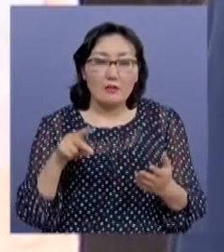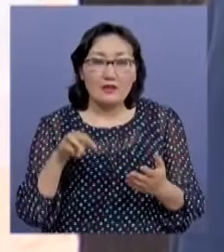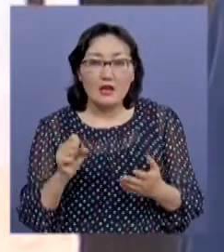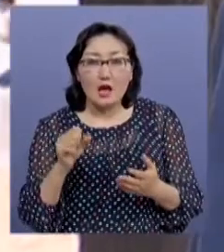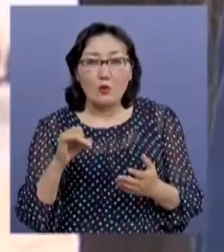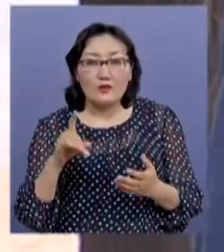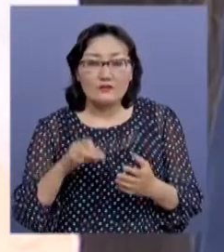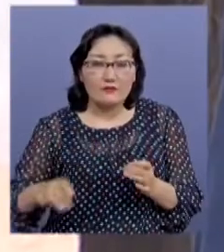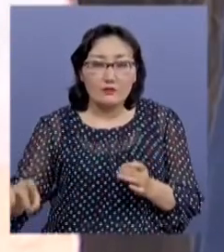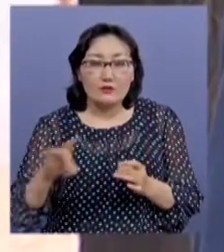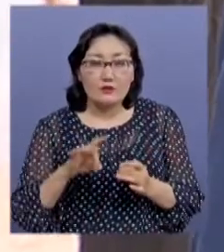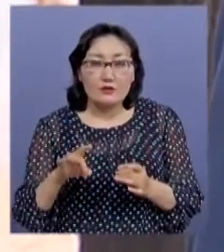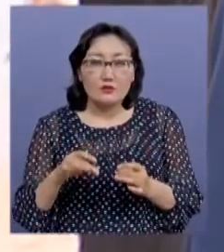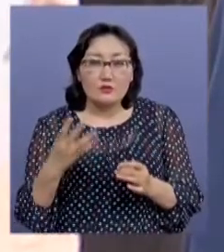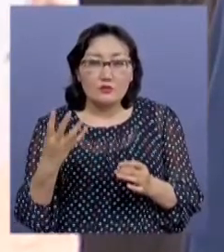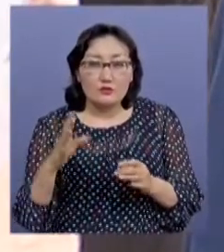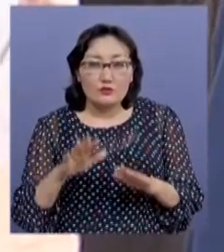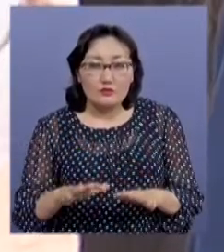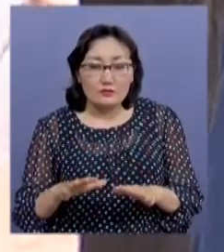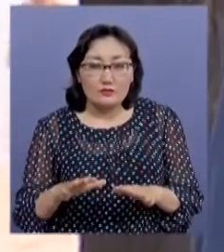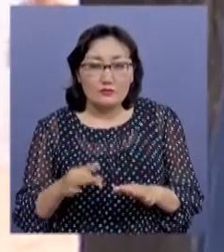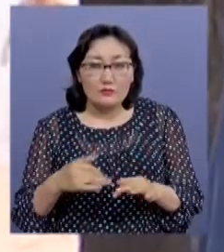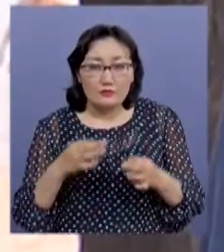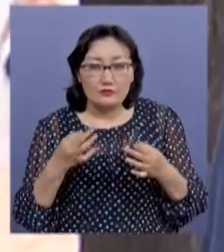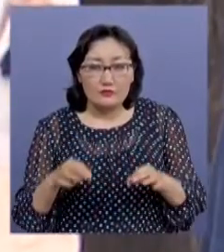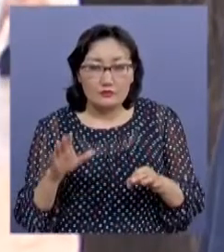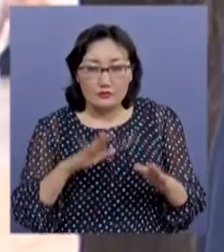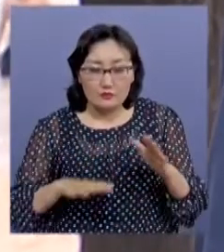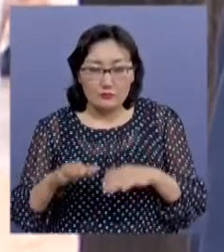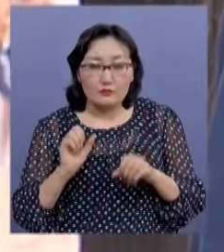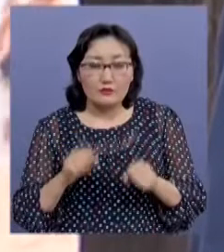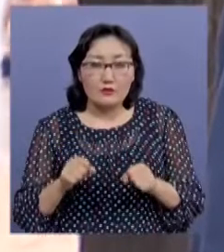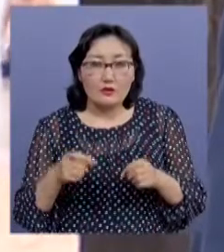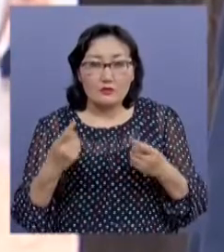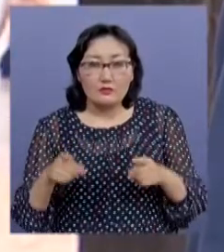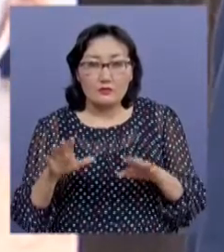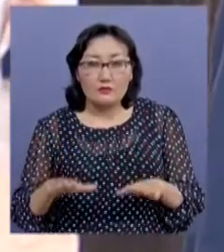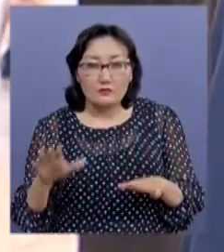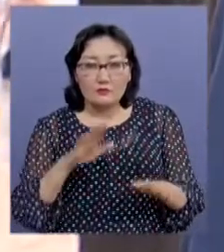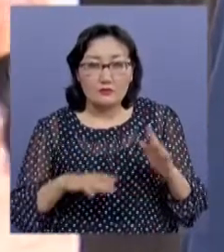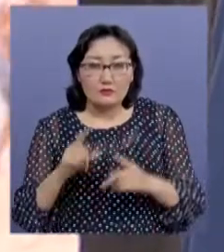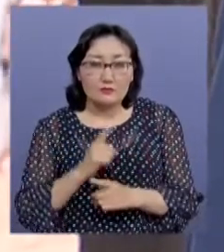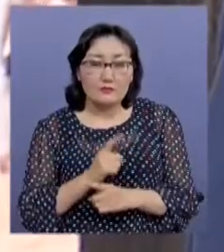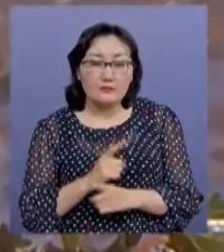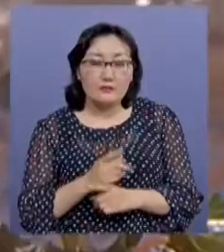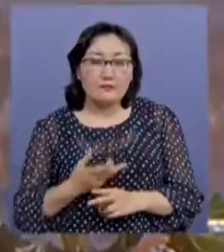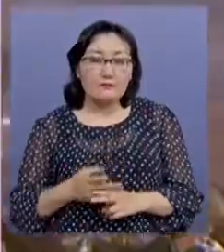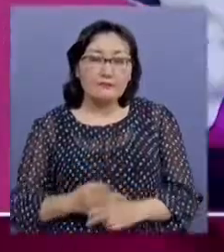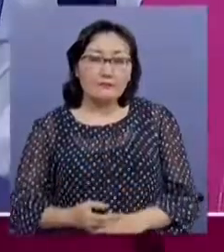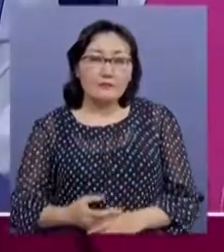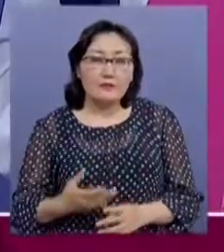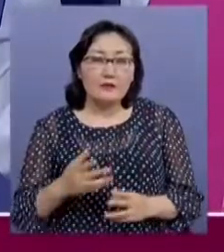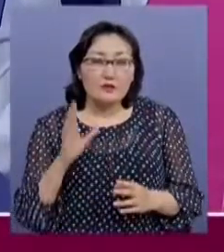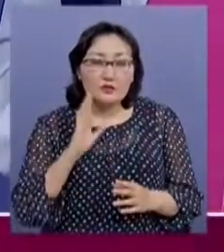ауданы. Осы 4 жерде 4-нені біз рұқсат еттік. Қалған жердің бәрінде тыйым салынады шомылуға.